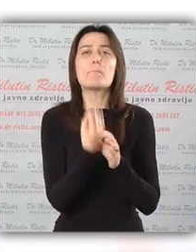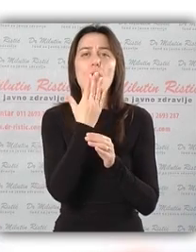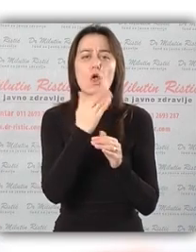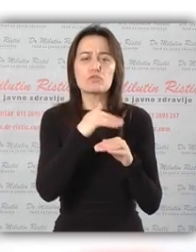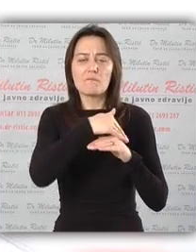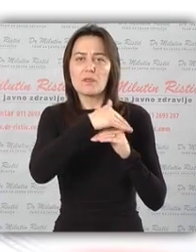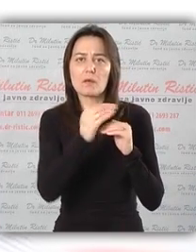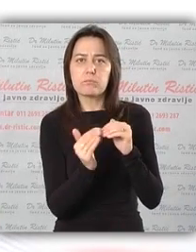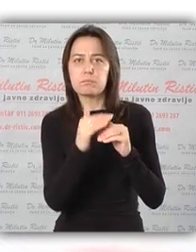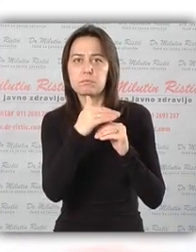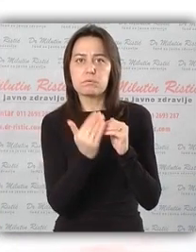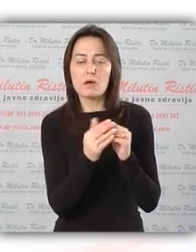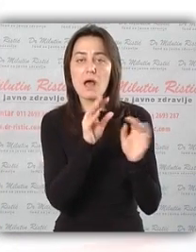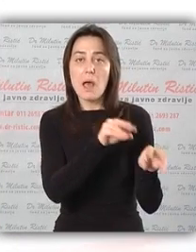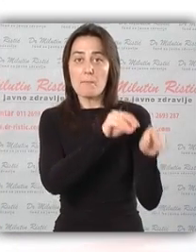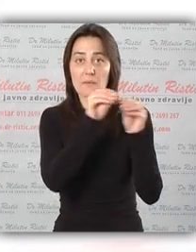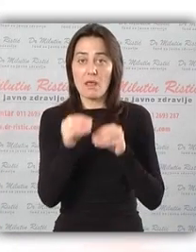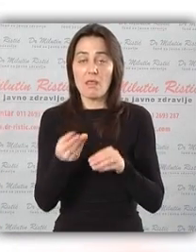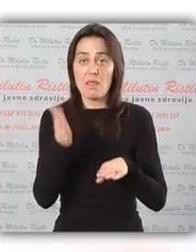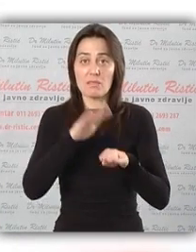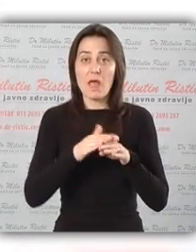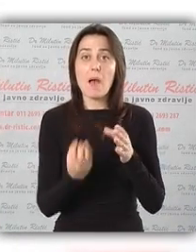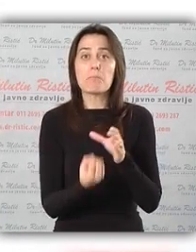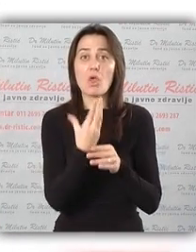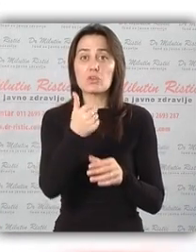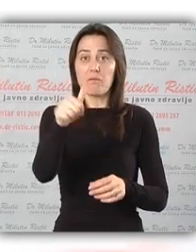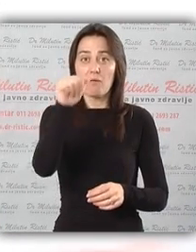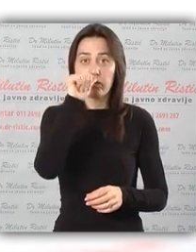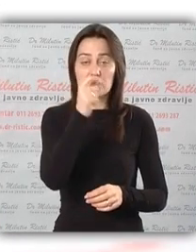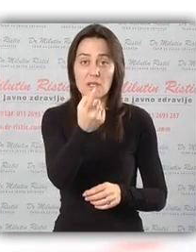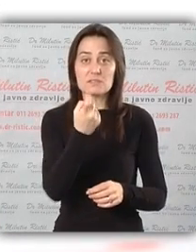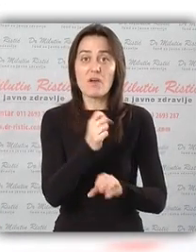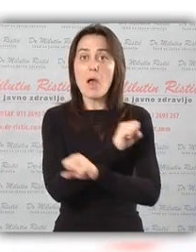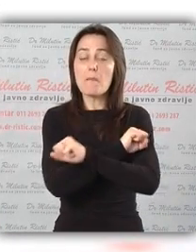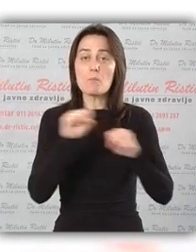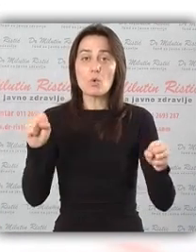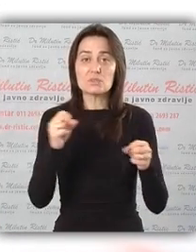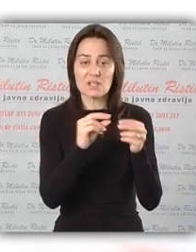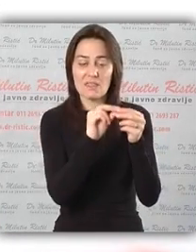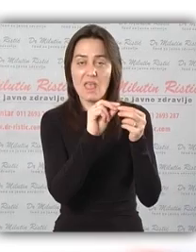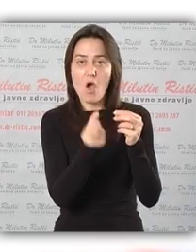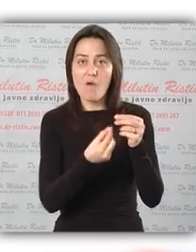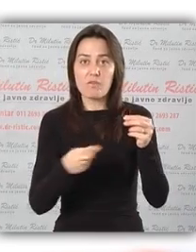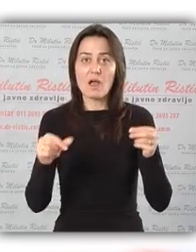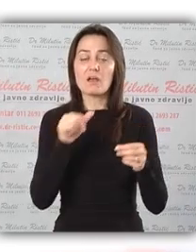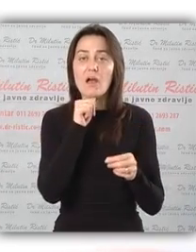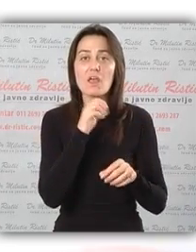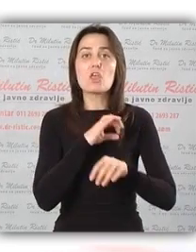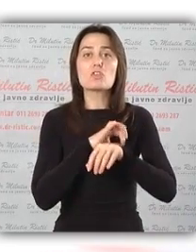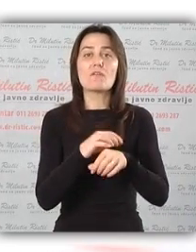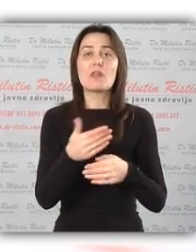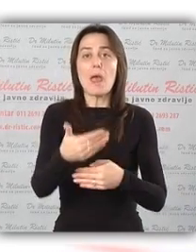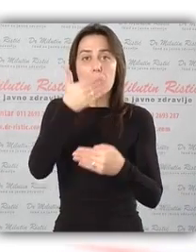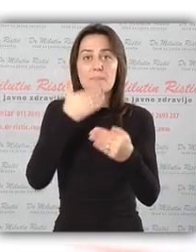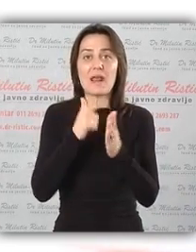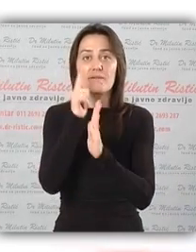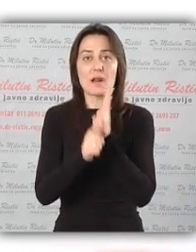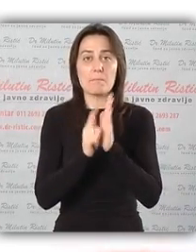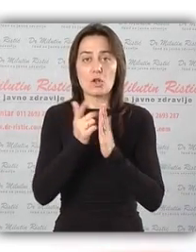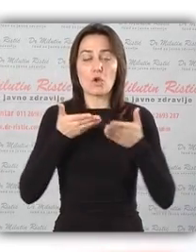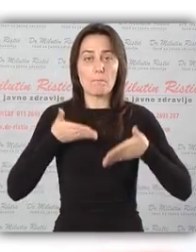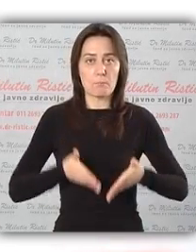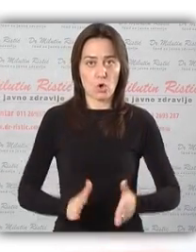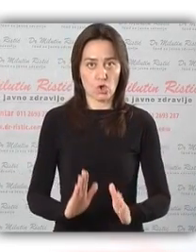zapaljenje plodovih ovojaka, preneti se na plodovu vodu, izazvati znači pucanje plodovih ovojaka i dovodi